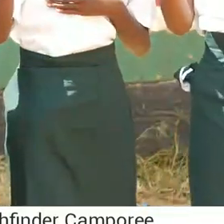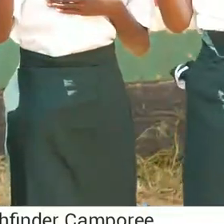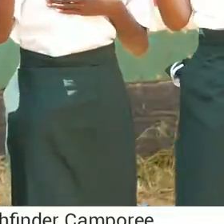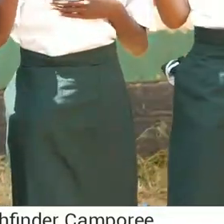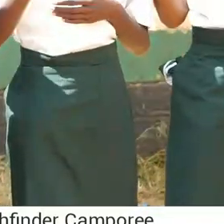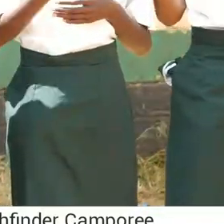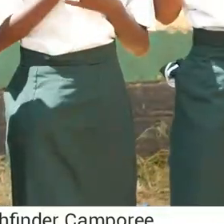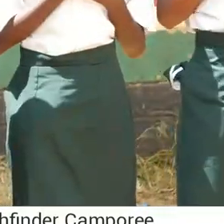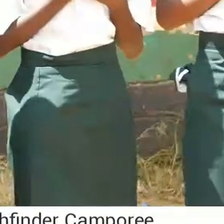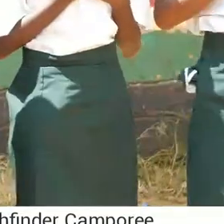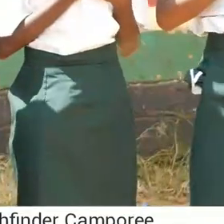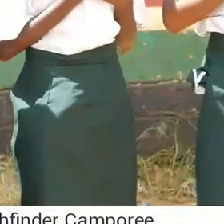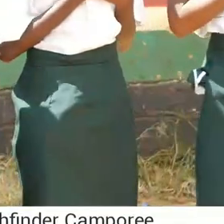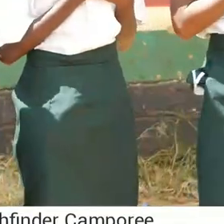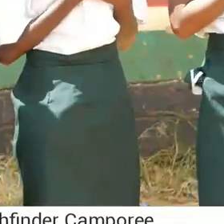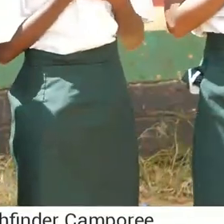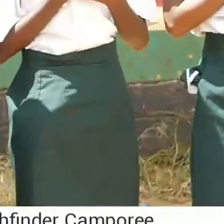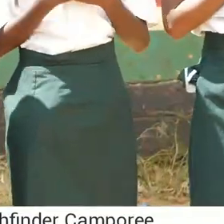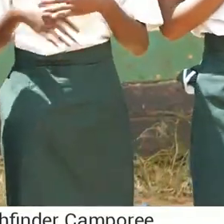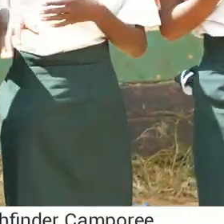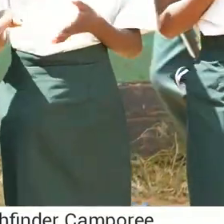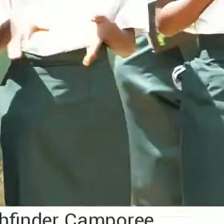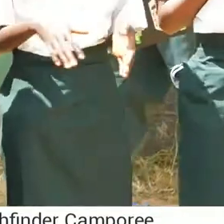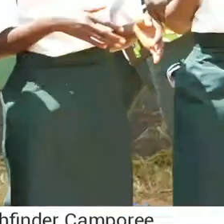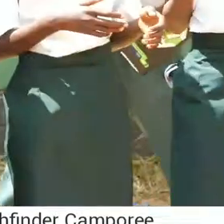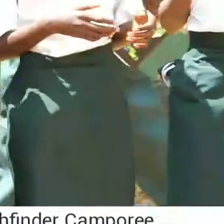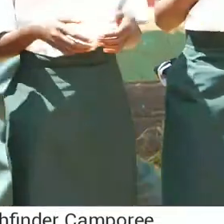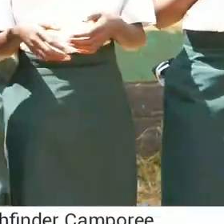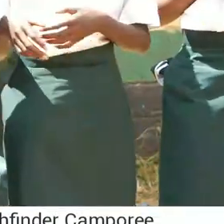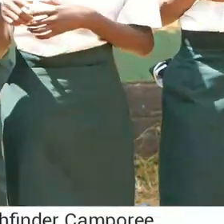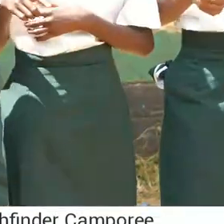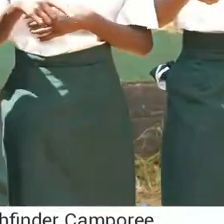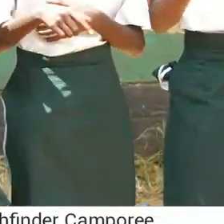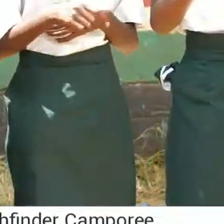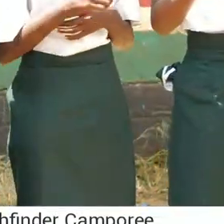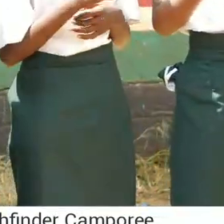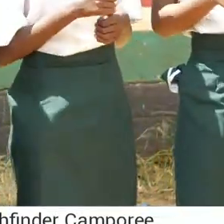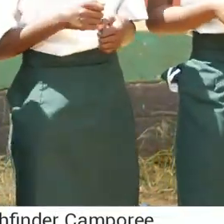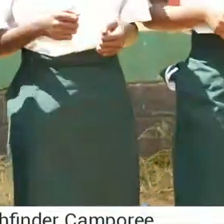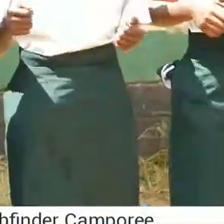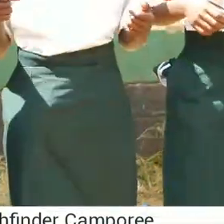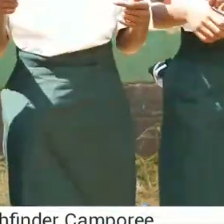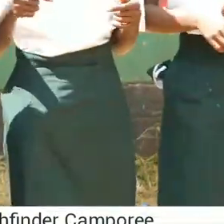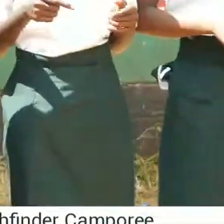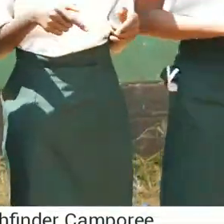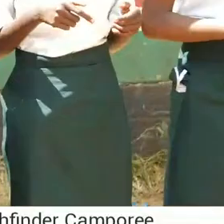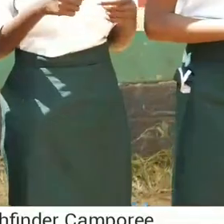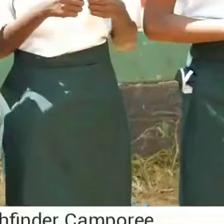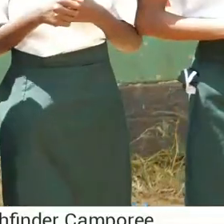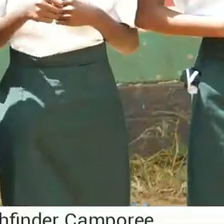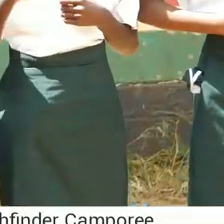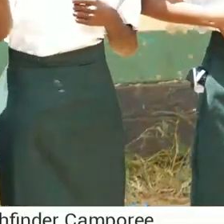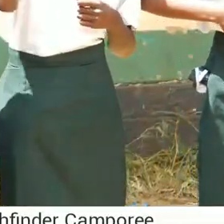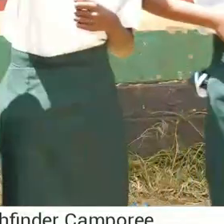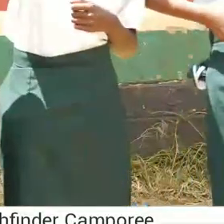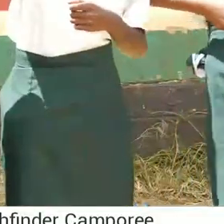nyumbani. Imani yetu isiyumbishwe, na yule mwovu